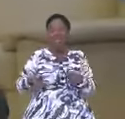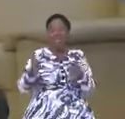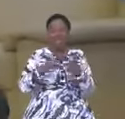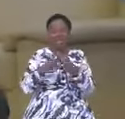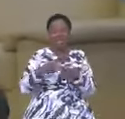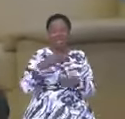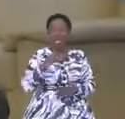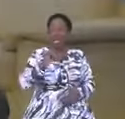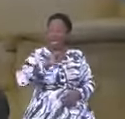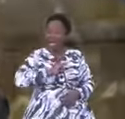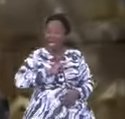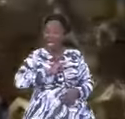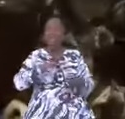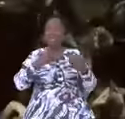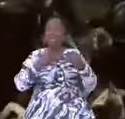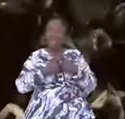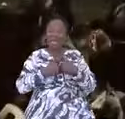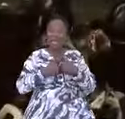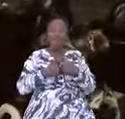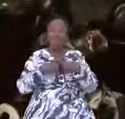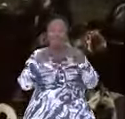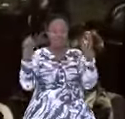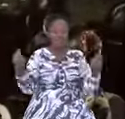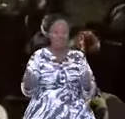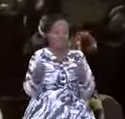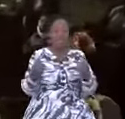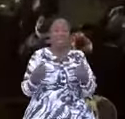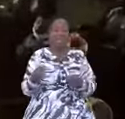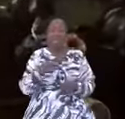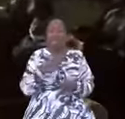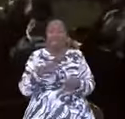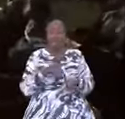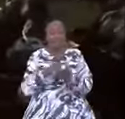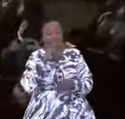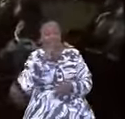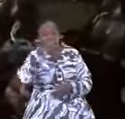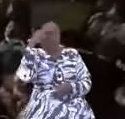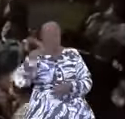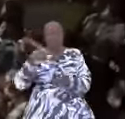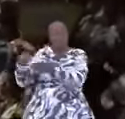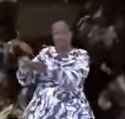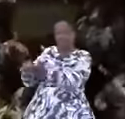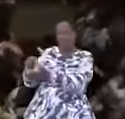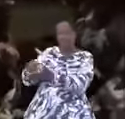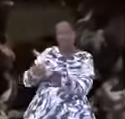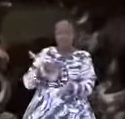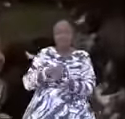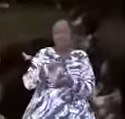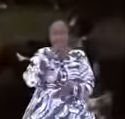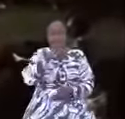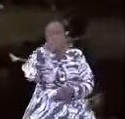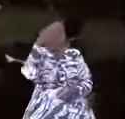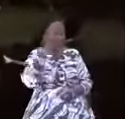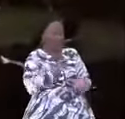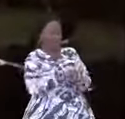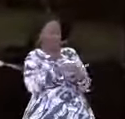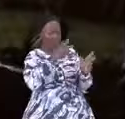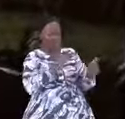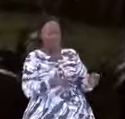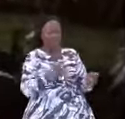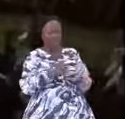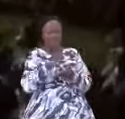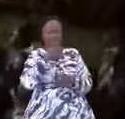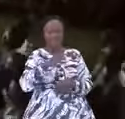ce n'est pas la fois des pharisiens ce n'est pas la faute de ca du t1 ce n'est pas la faute de ces